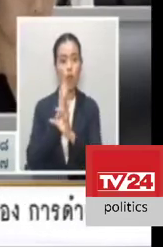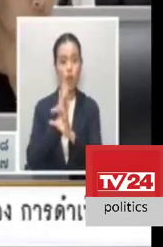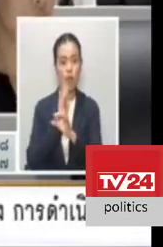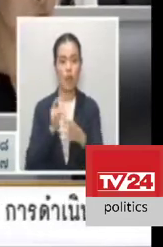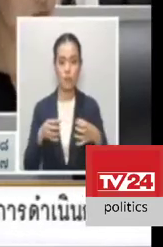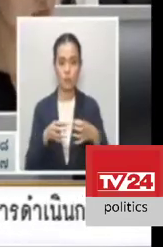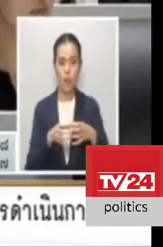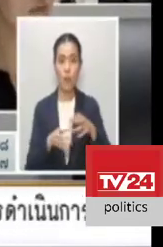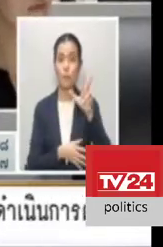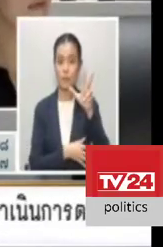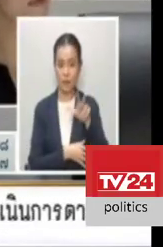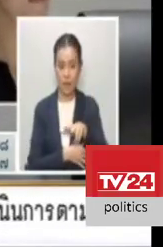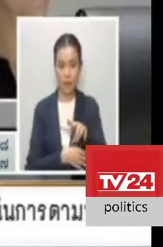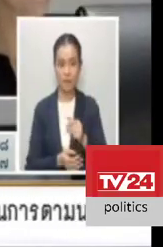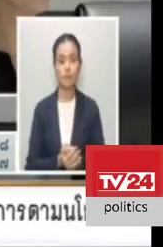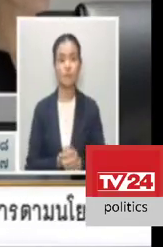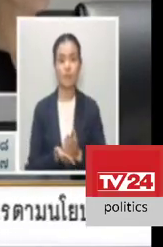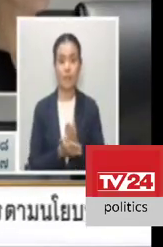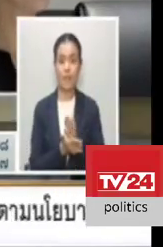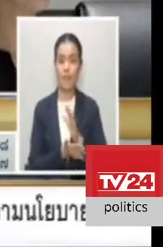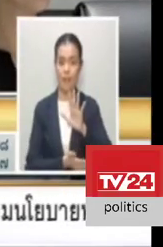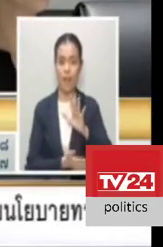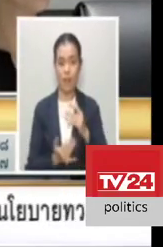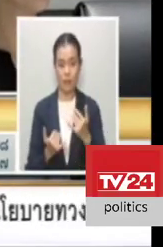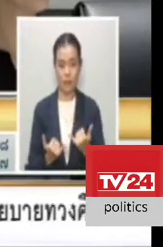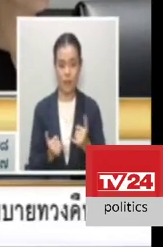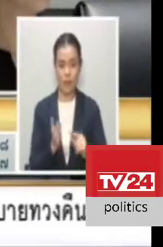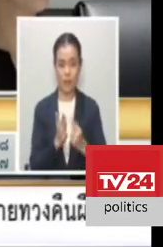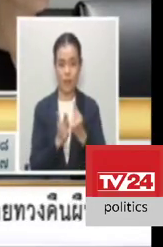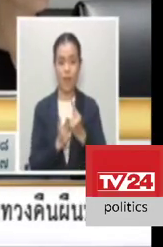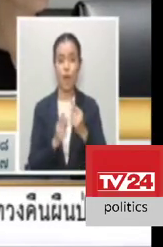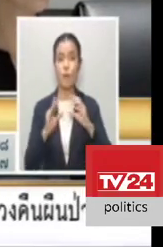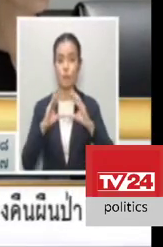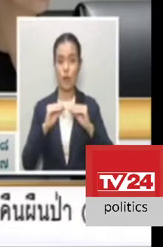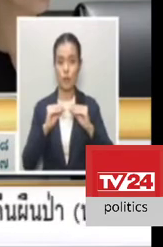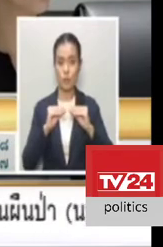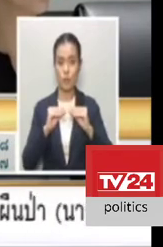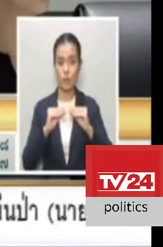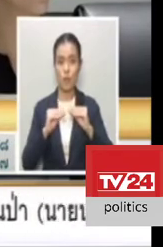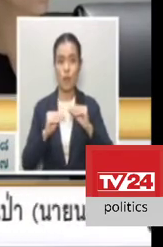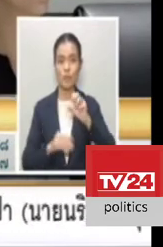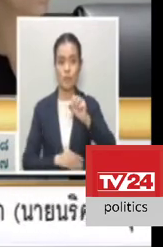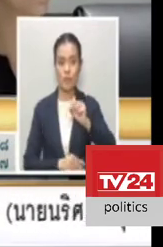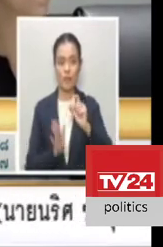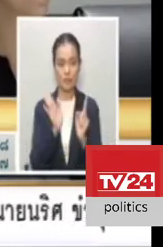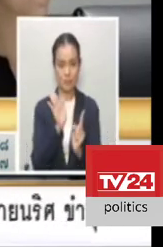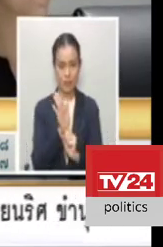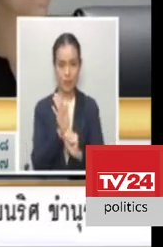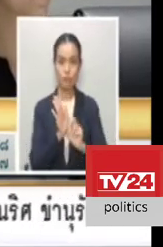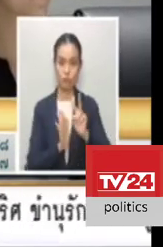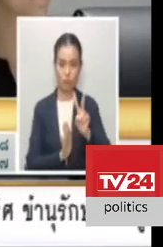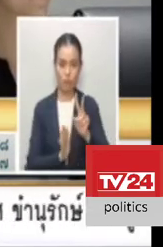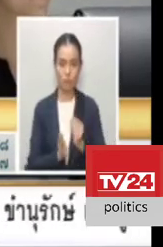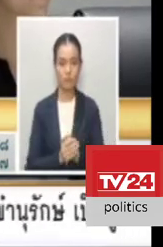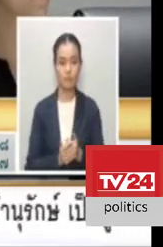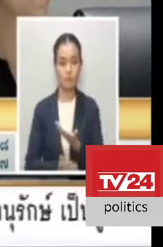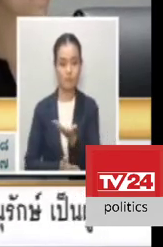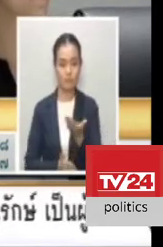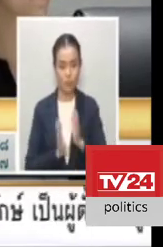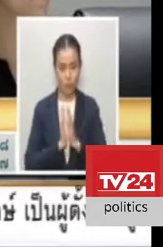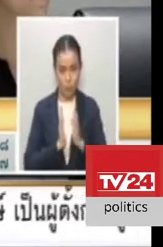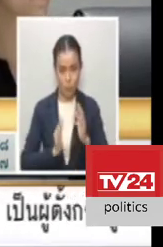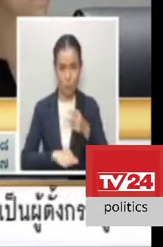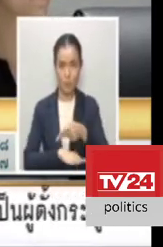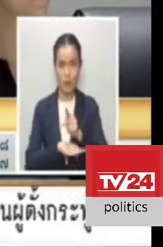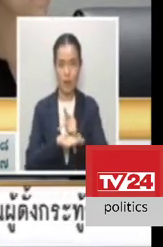พรรคเพื่อไทยวันนี้ถือเป็นวันแรกของการเปิดสมัยประชุมสามัญครั้งที่2นะคะซึ่งดิฉันต้องขอขอบคุณท่านประธานที่